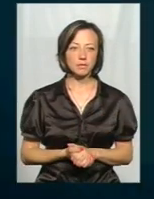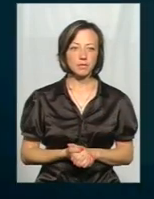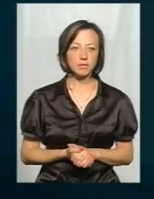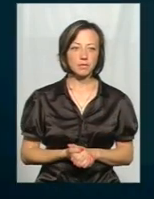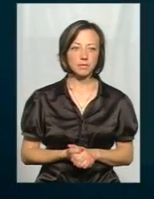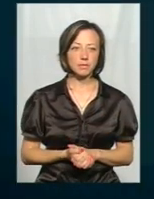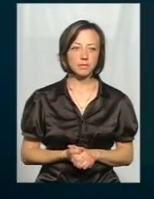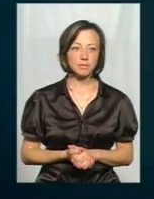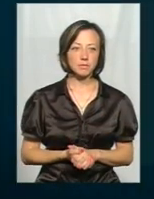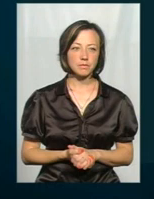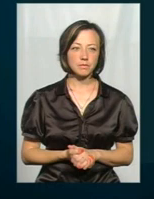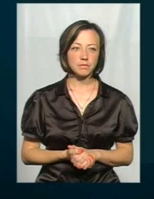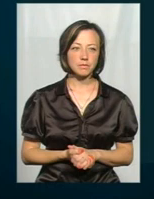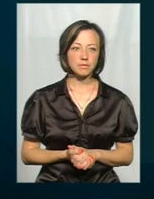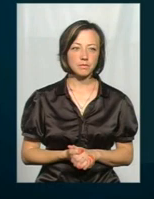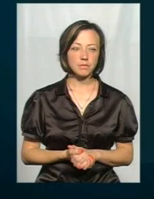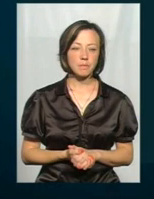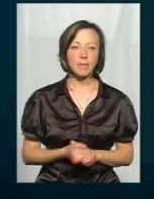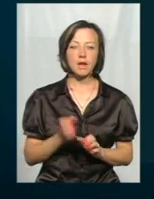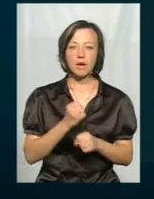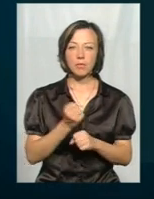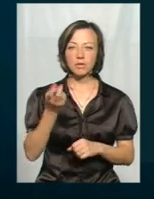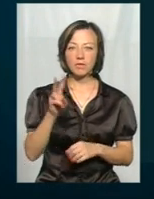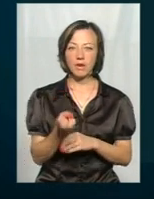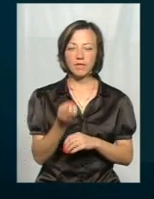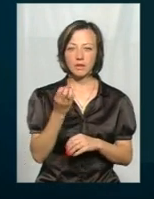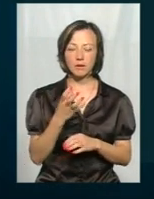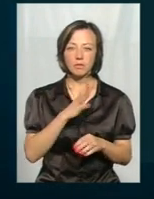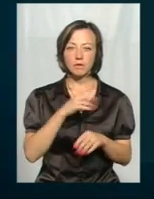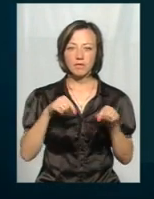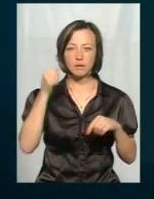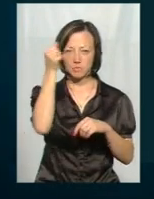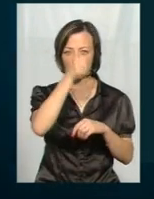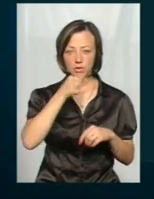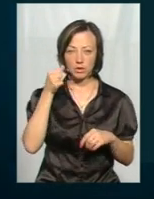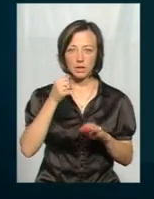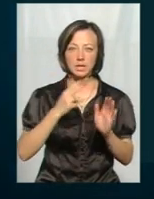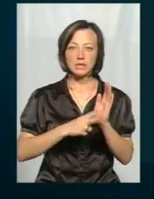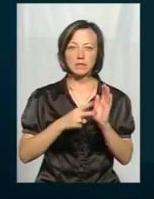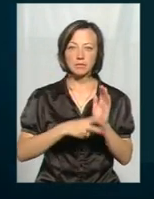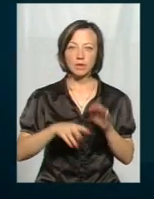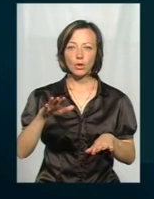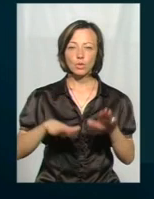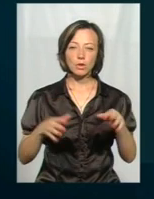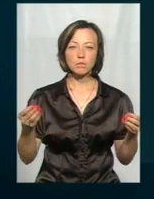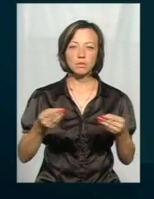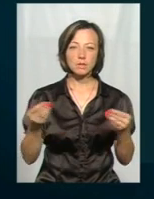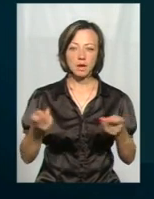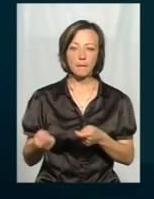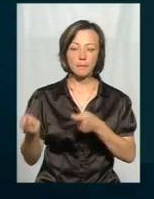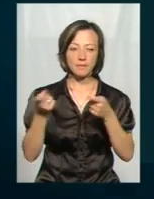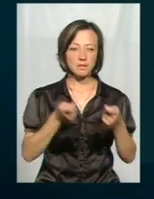фонтанчики. Было в этом году только, конечно, мало, 70 только тонн песка привезли